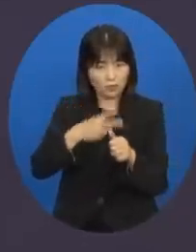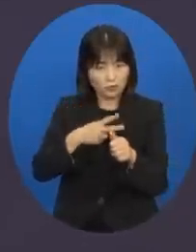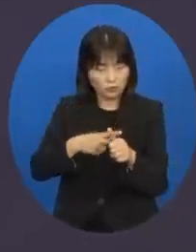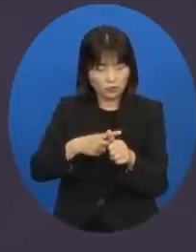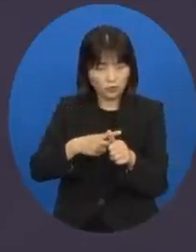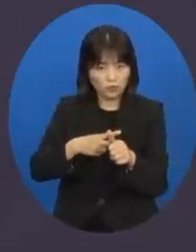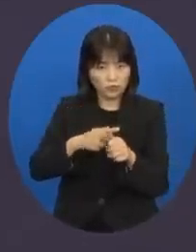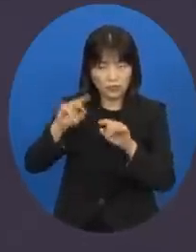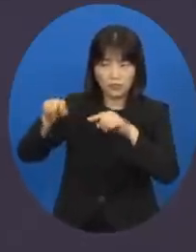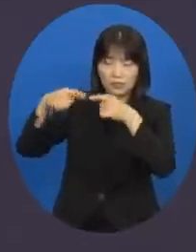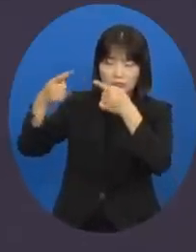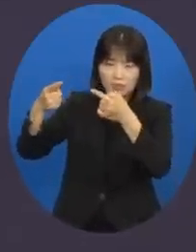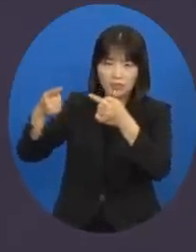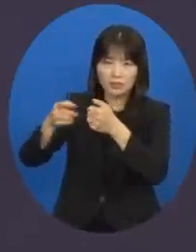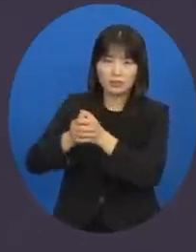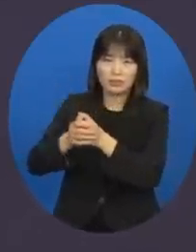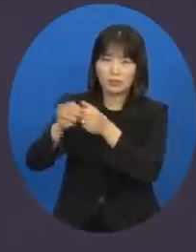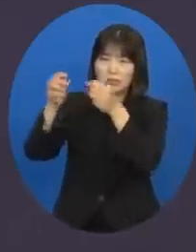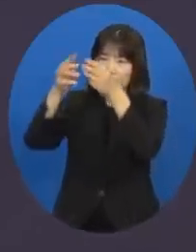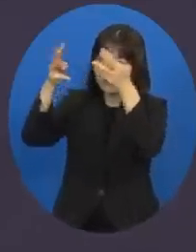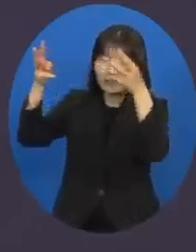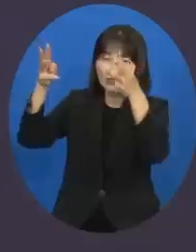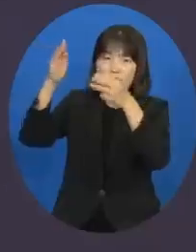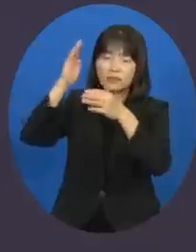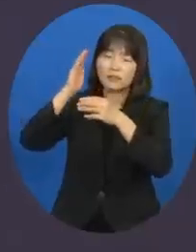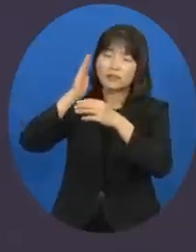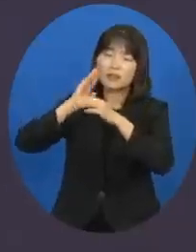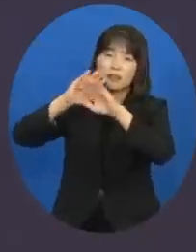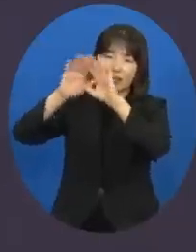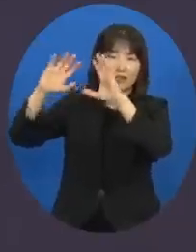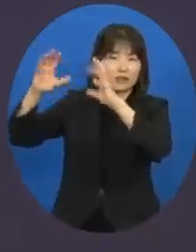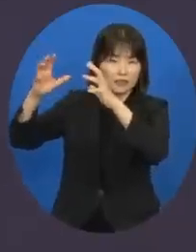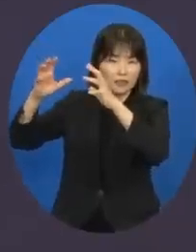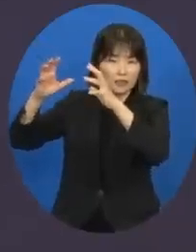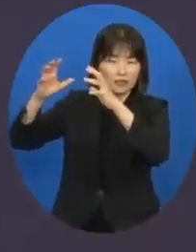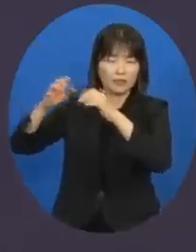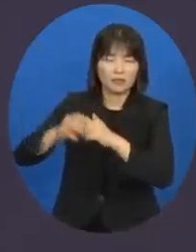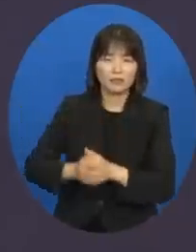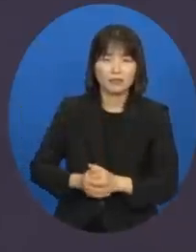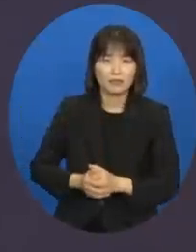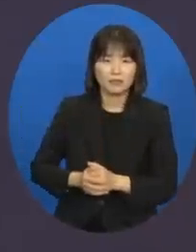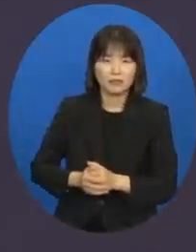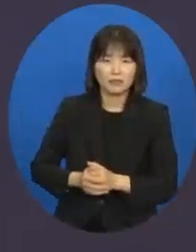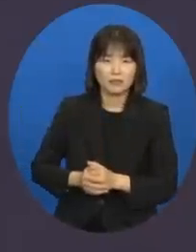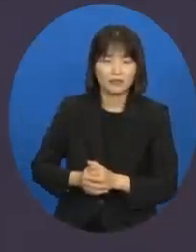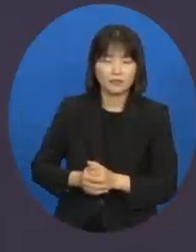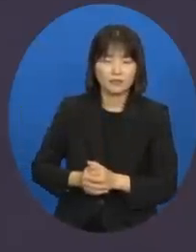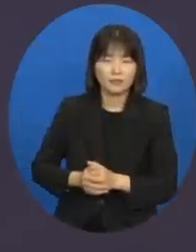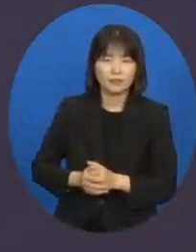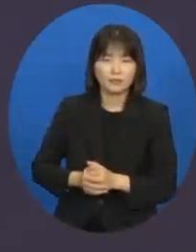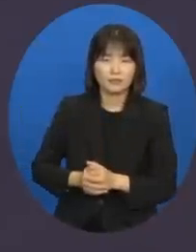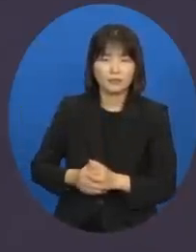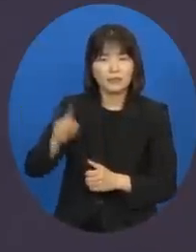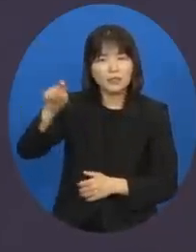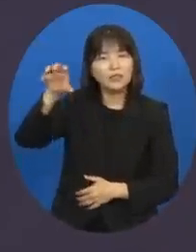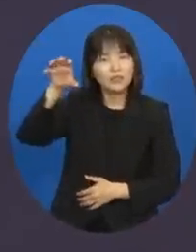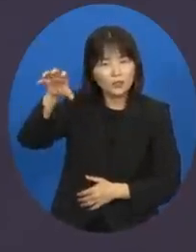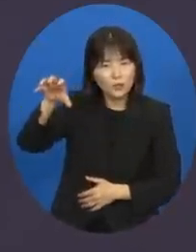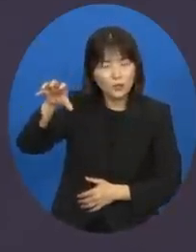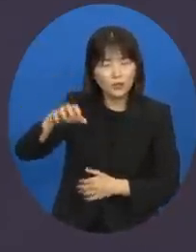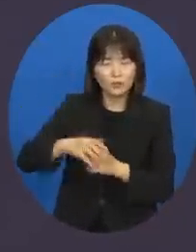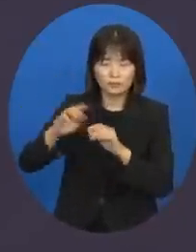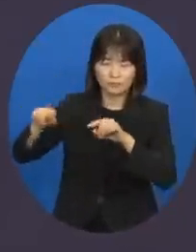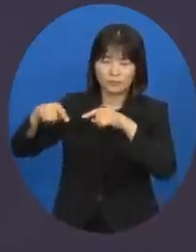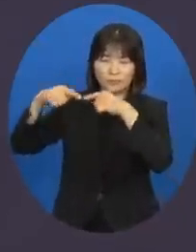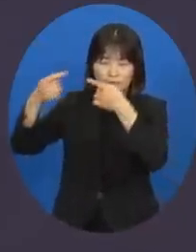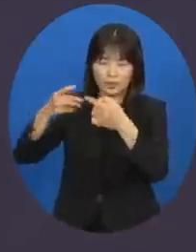하늘 3층천, 그렇죠? 그곳에 갔던 바로 거기 있었는데 바로 그곳에 가게 될